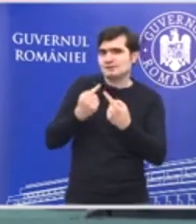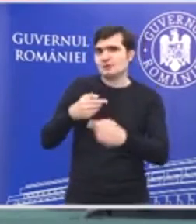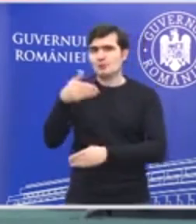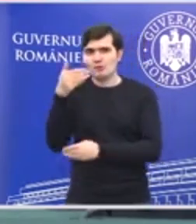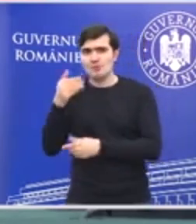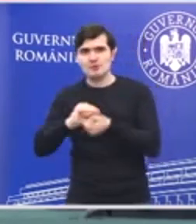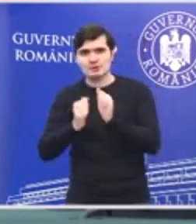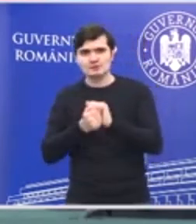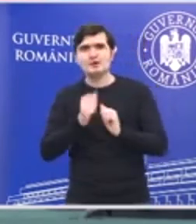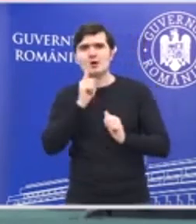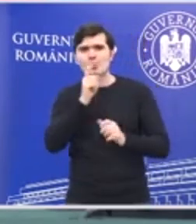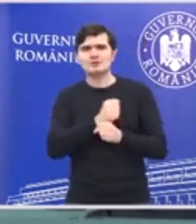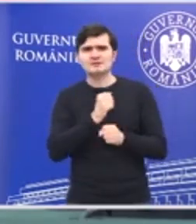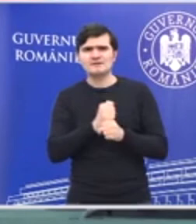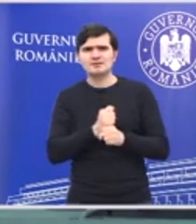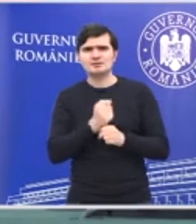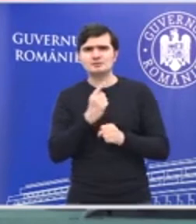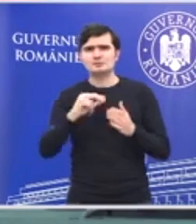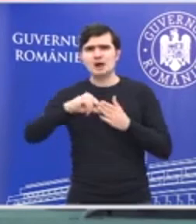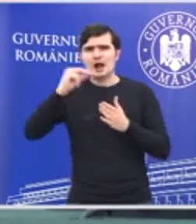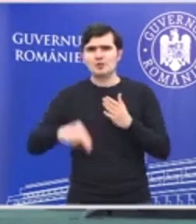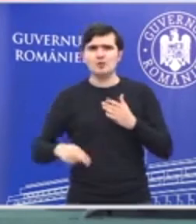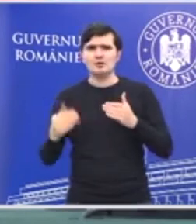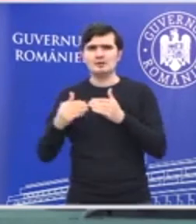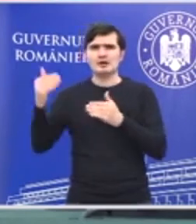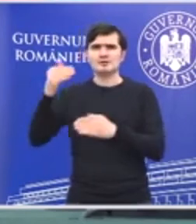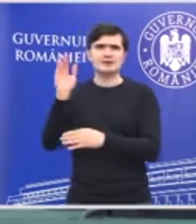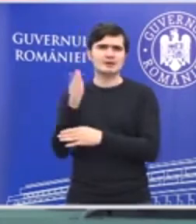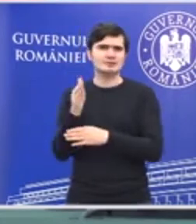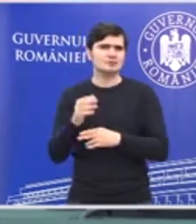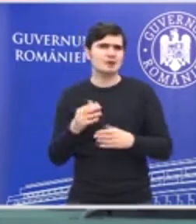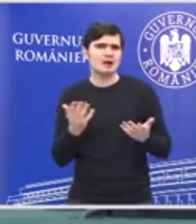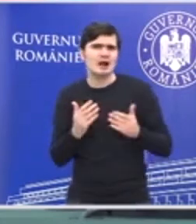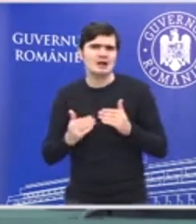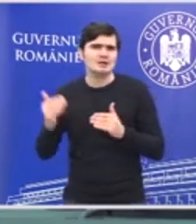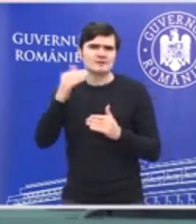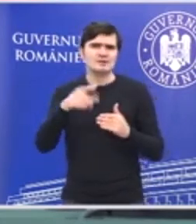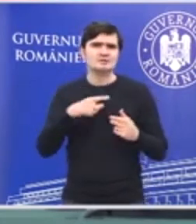face niște acorduri la nivel național? La ce nivel sunt discuțiile?